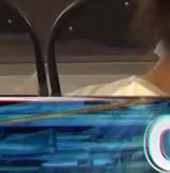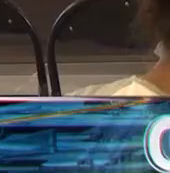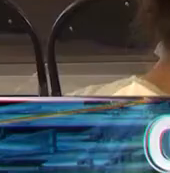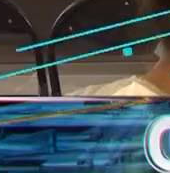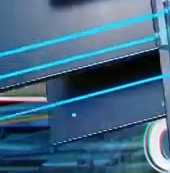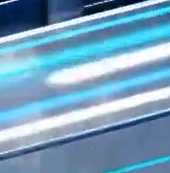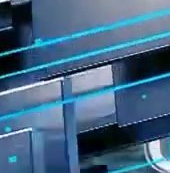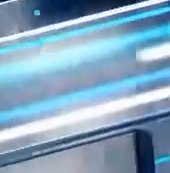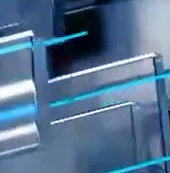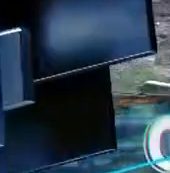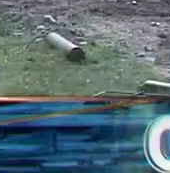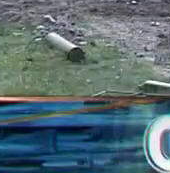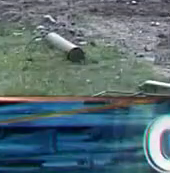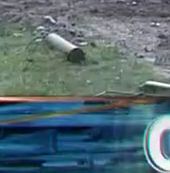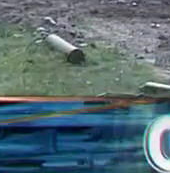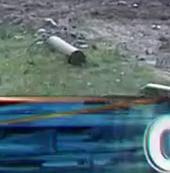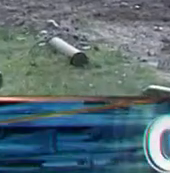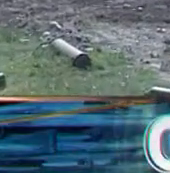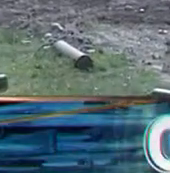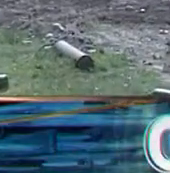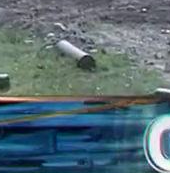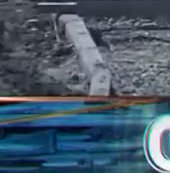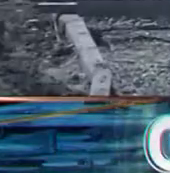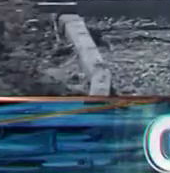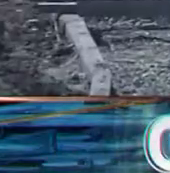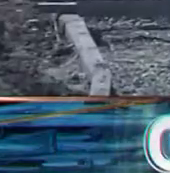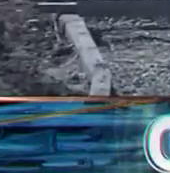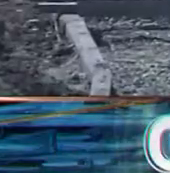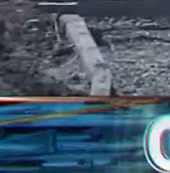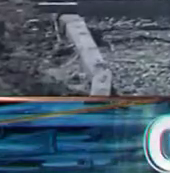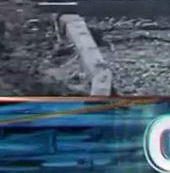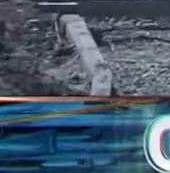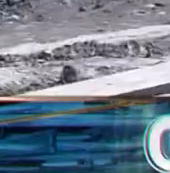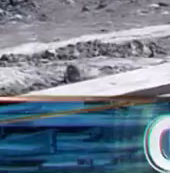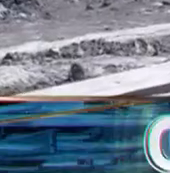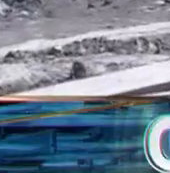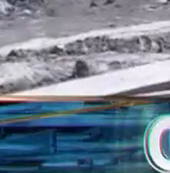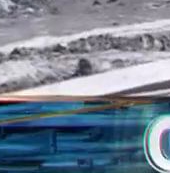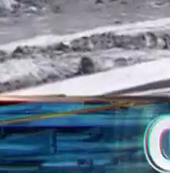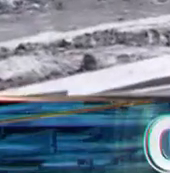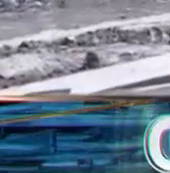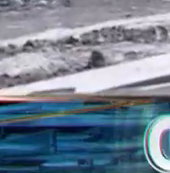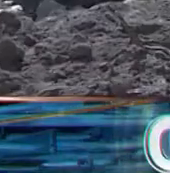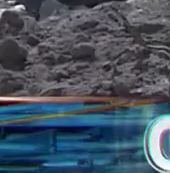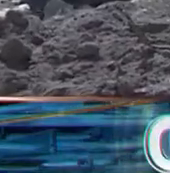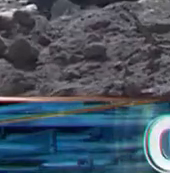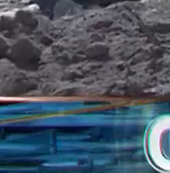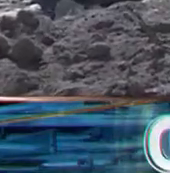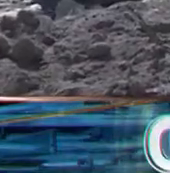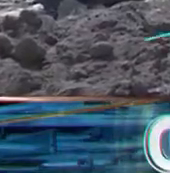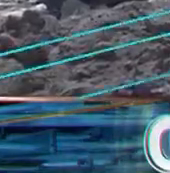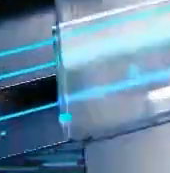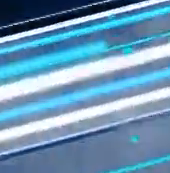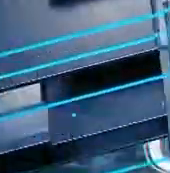месяцев. Дорогу спорту. В Искельдинском районе появится первый типовой физкультурно-оздоровительный комплекс.